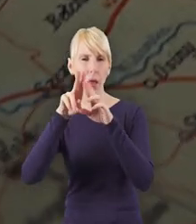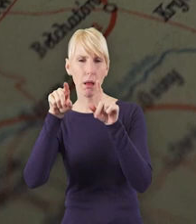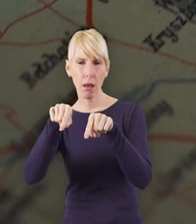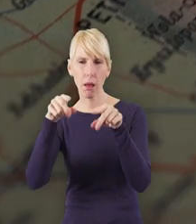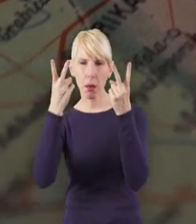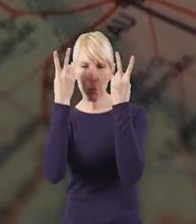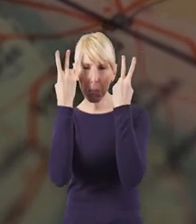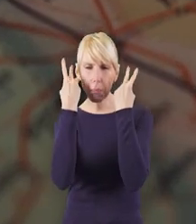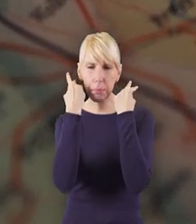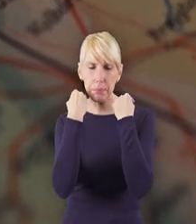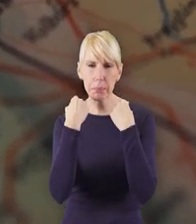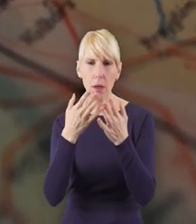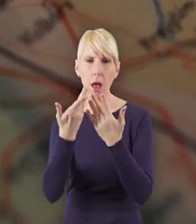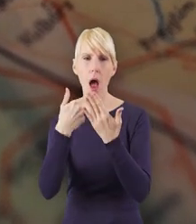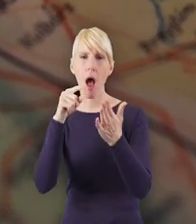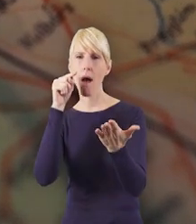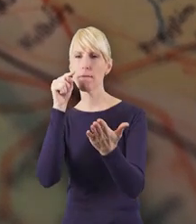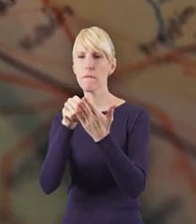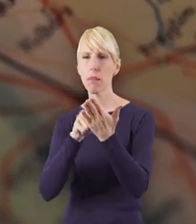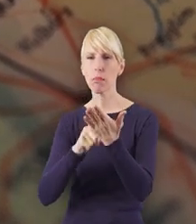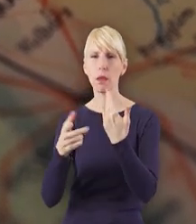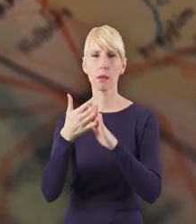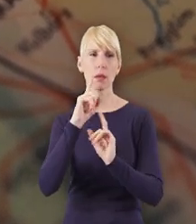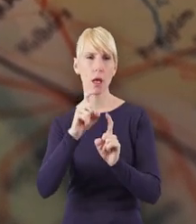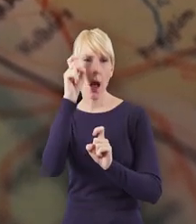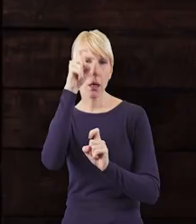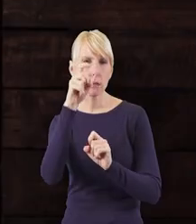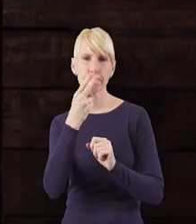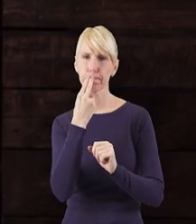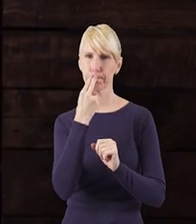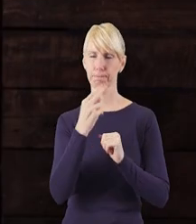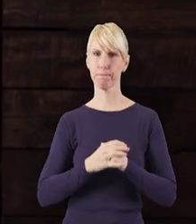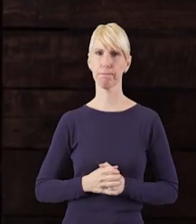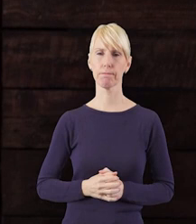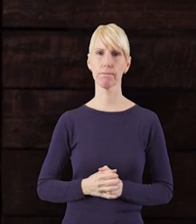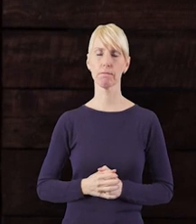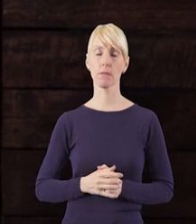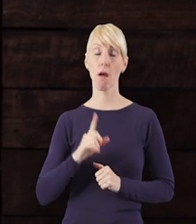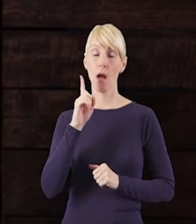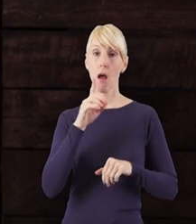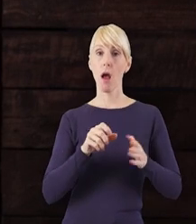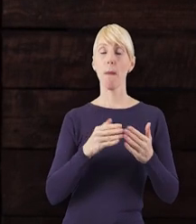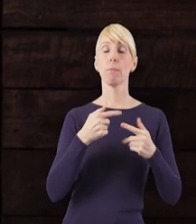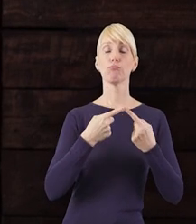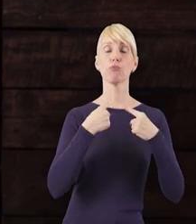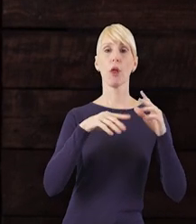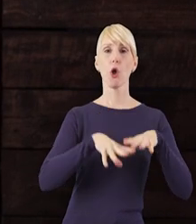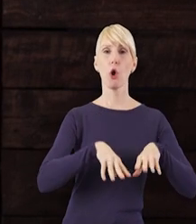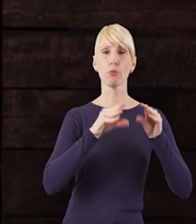spolegliwie realizującą wytyczne polityki hitlerowskiej. Jeszcze przed rozpoczęciem wojny we wrześniu